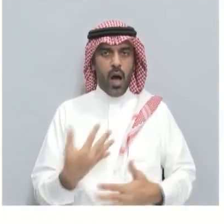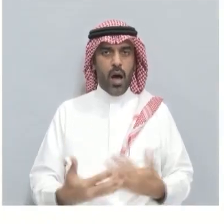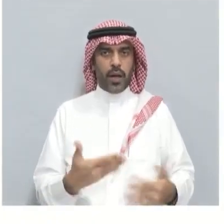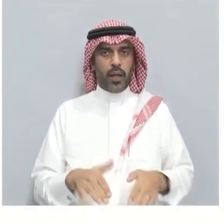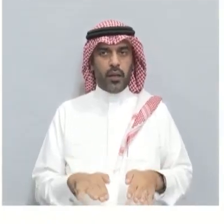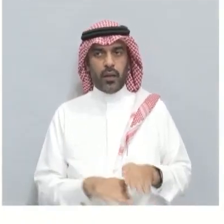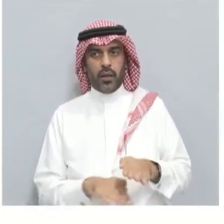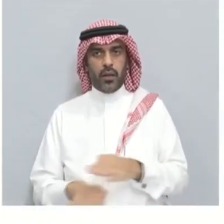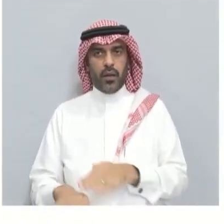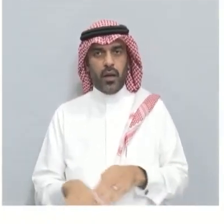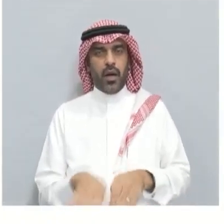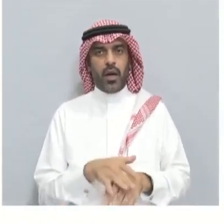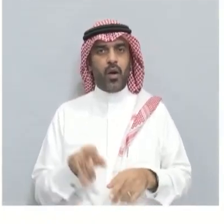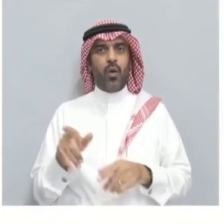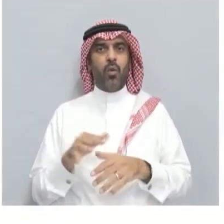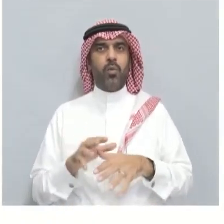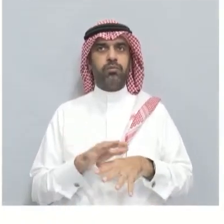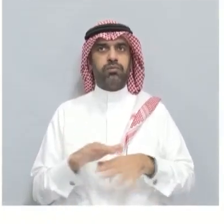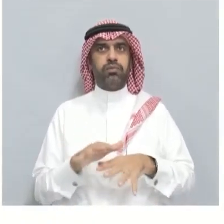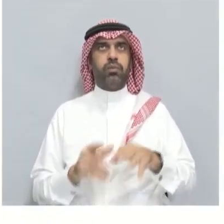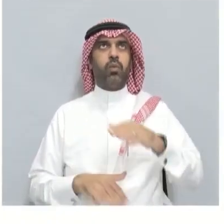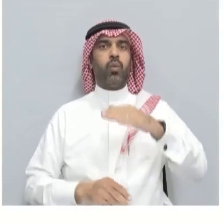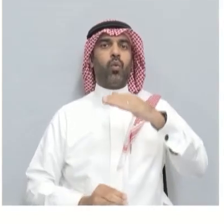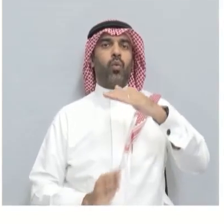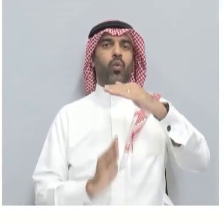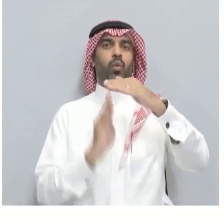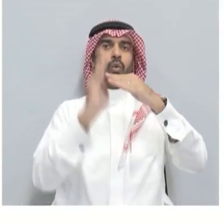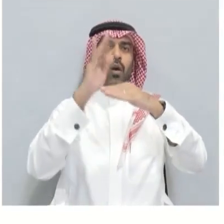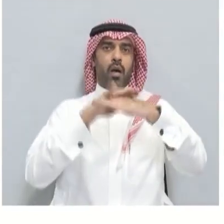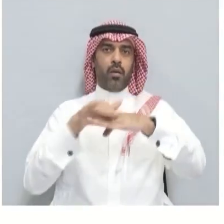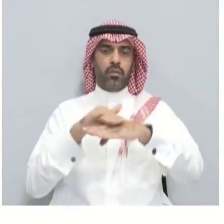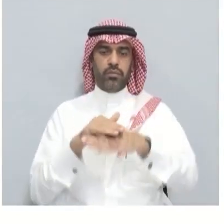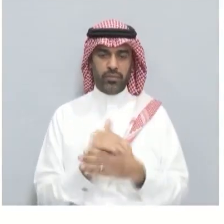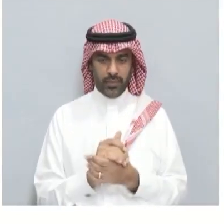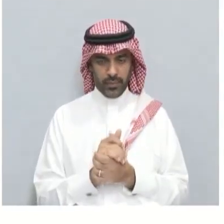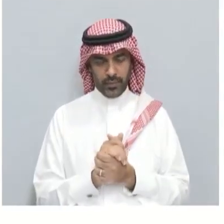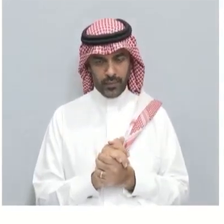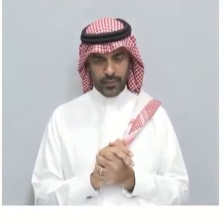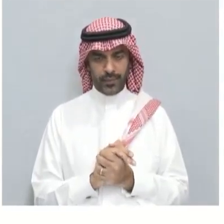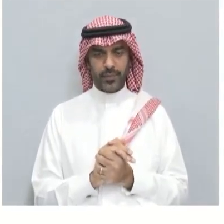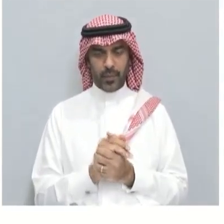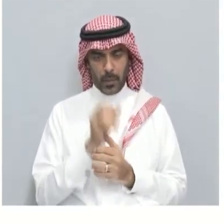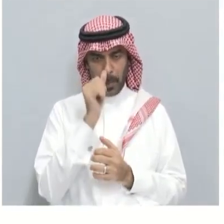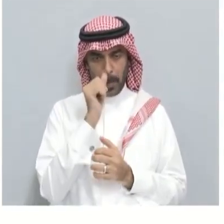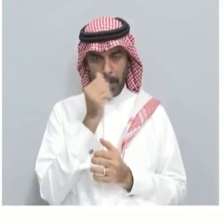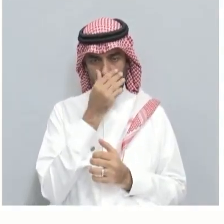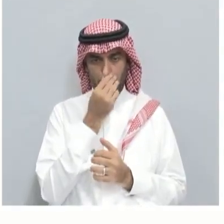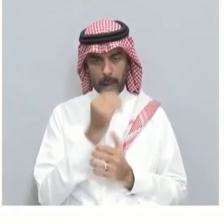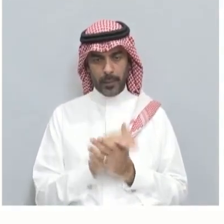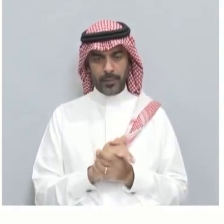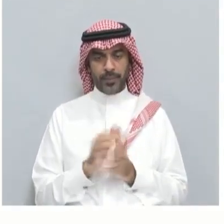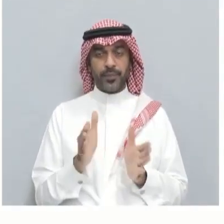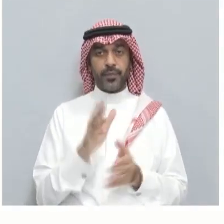ماذا حركه اهتزازيه لاعلى والى ماذا الى اسفل حركه لاعلى والى اسفل يولد لي ماذا موجات